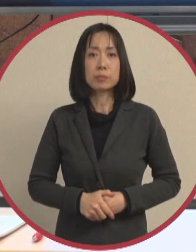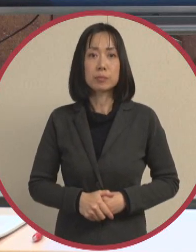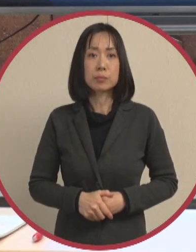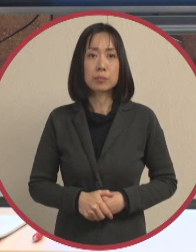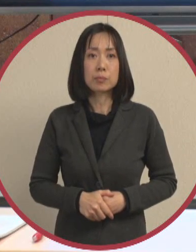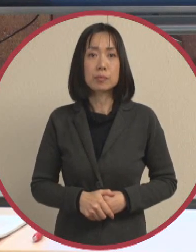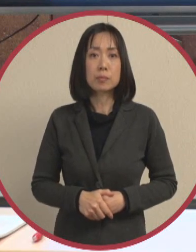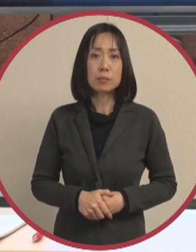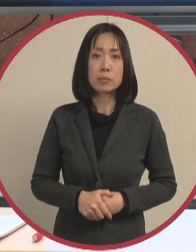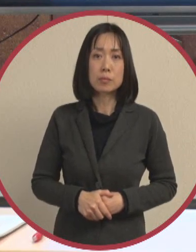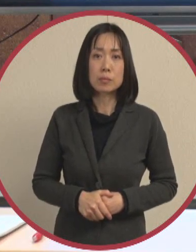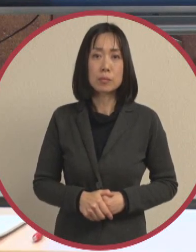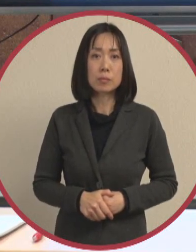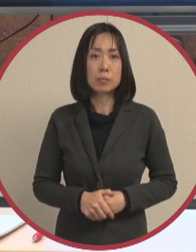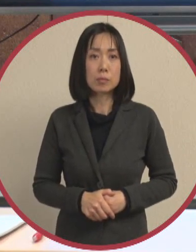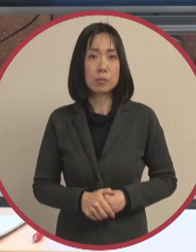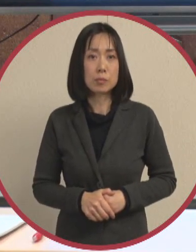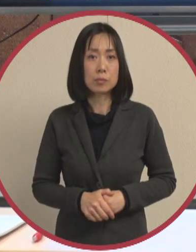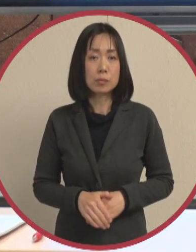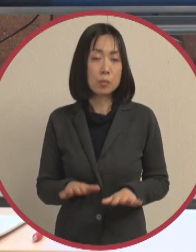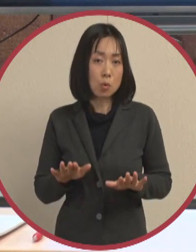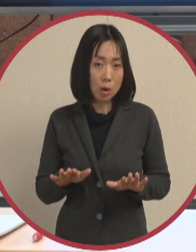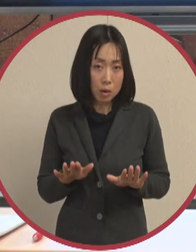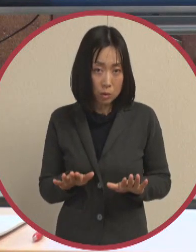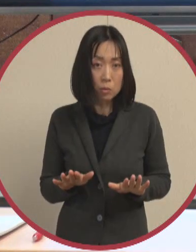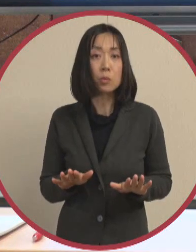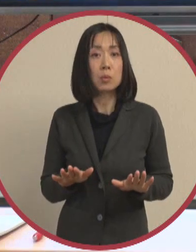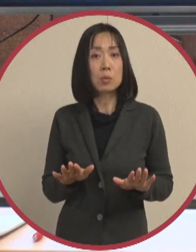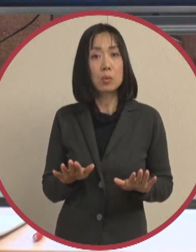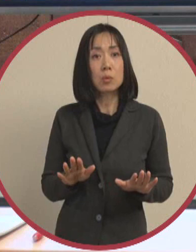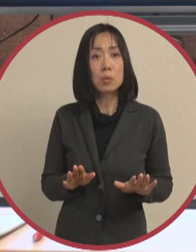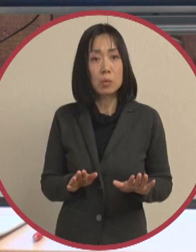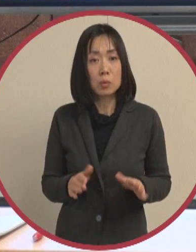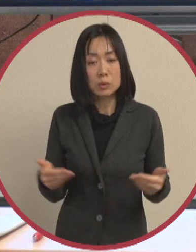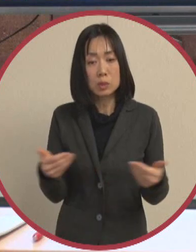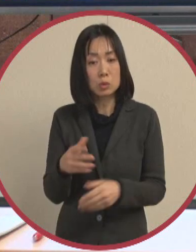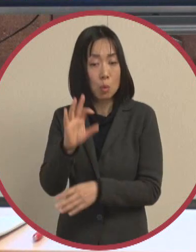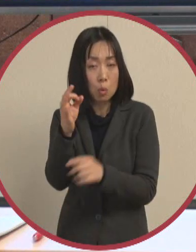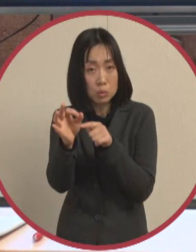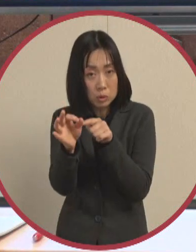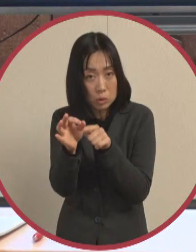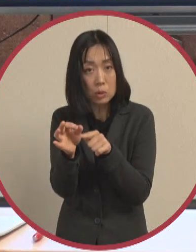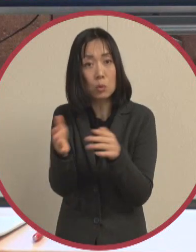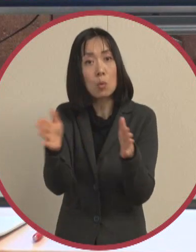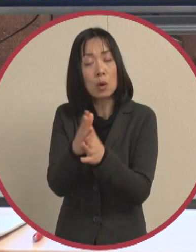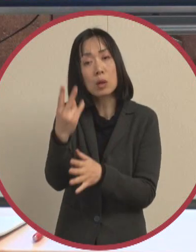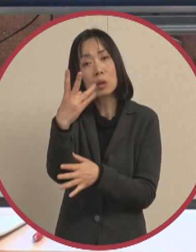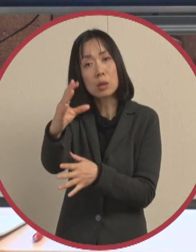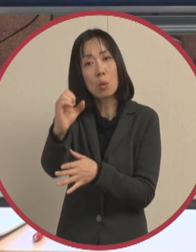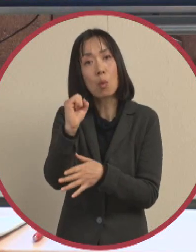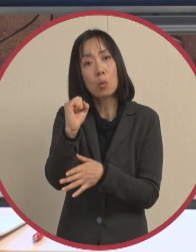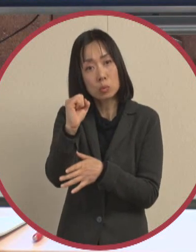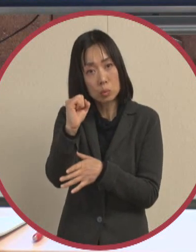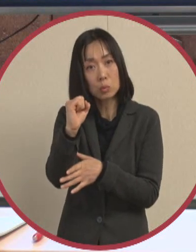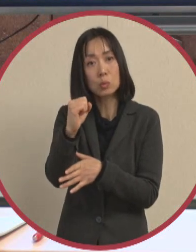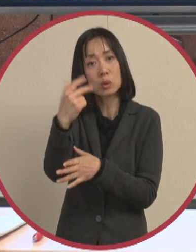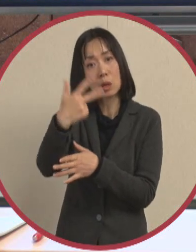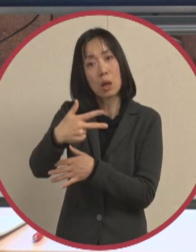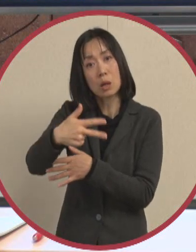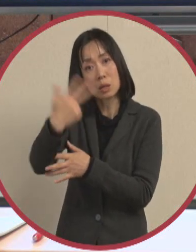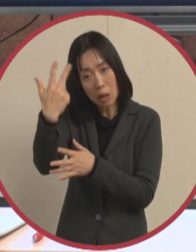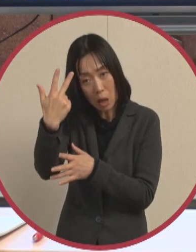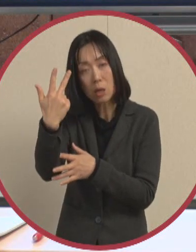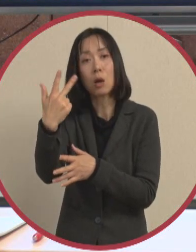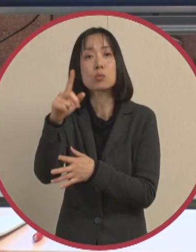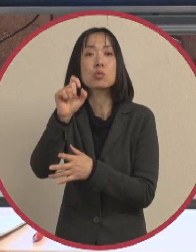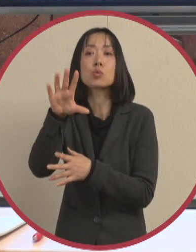回の事業費のところでお伺いしたいんですが、あの合計であの2億710万円か